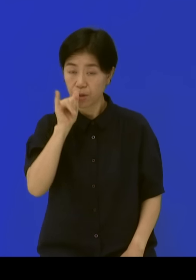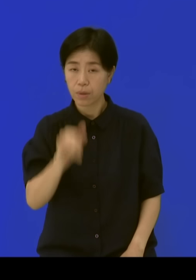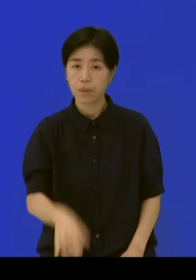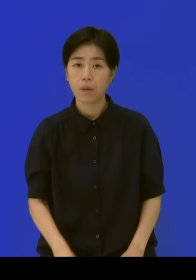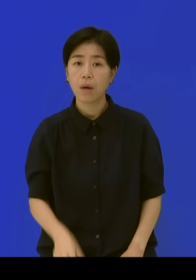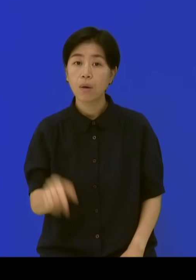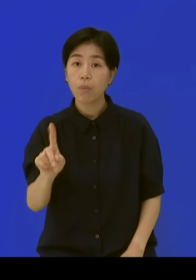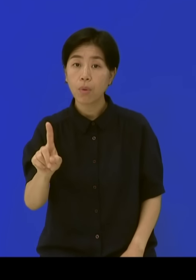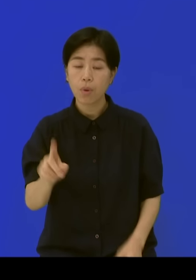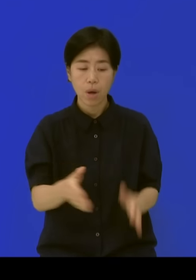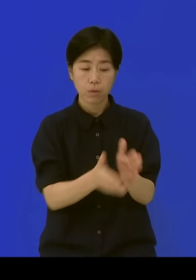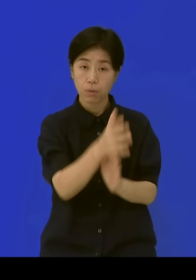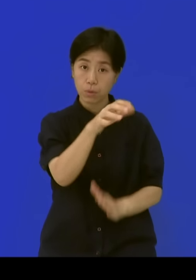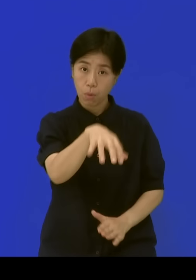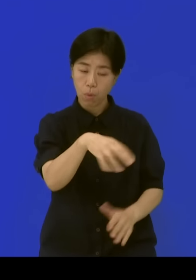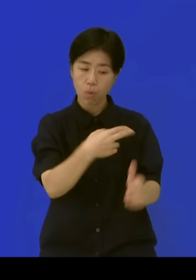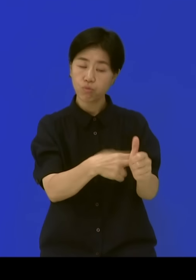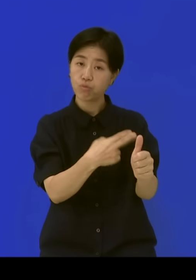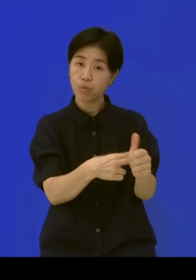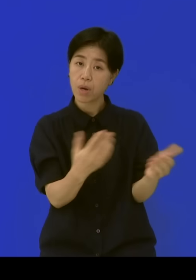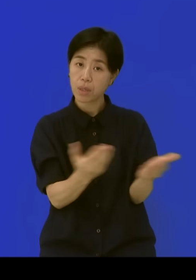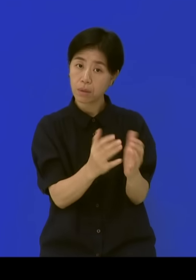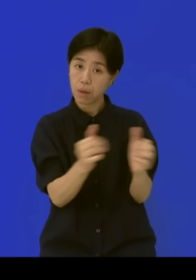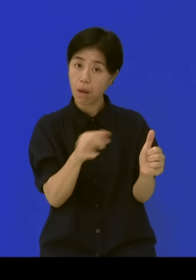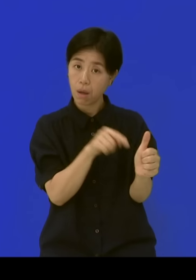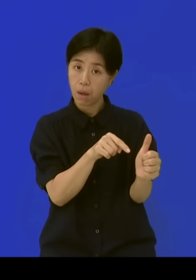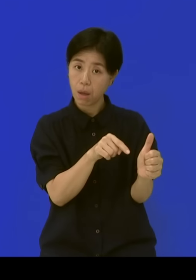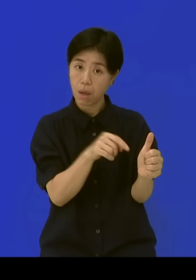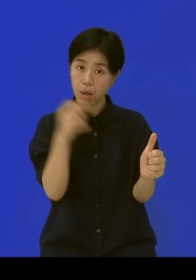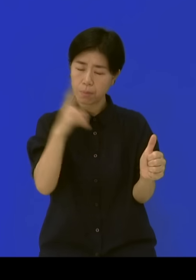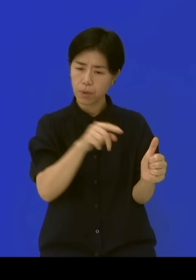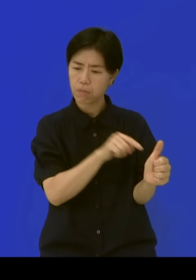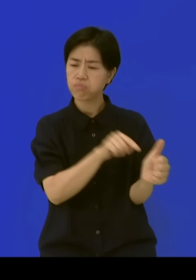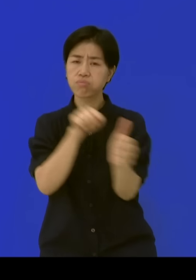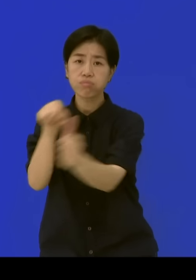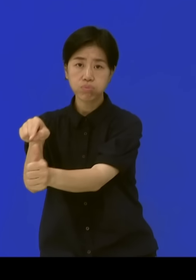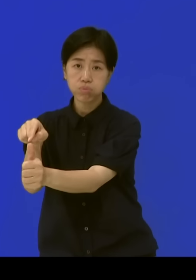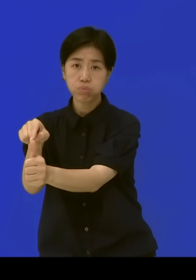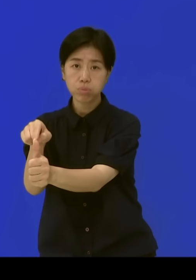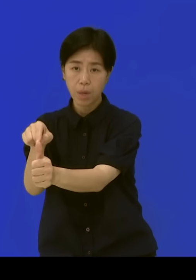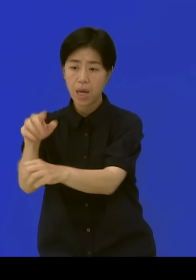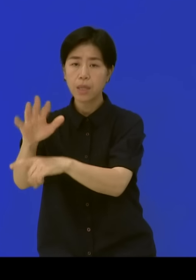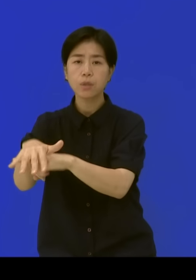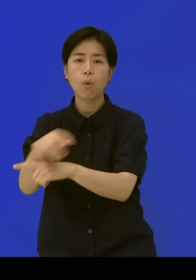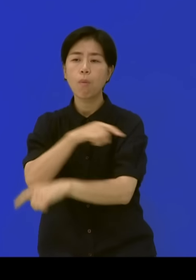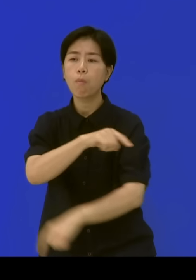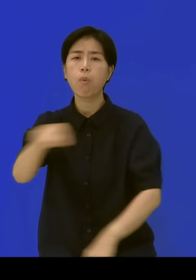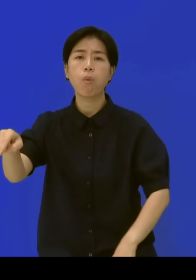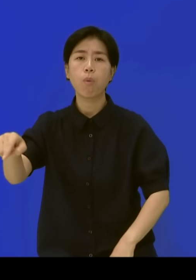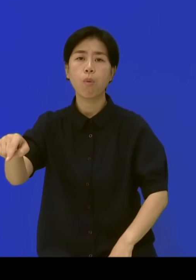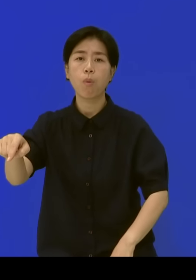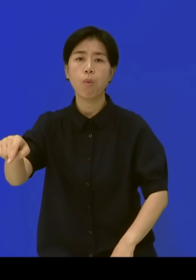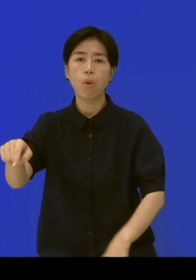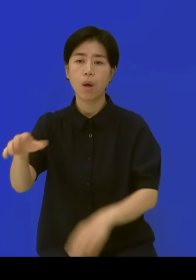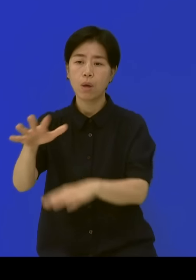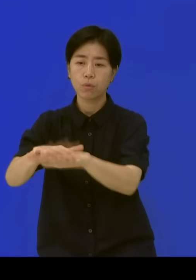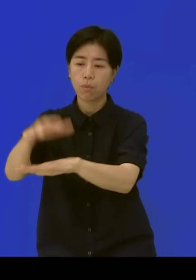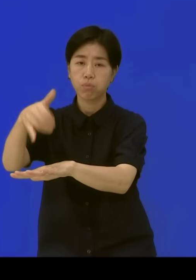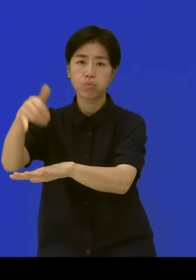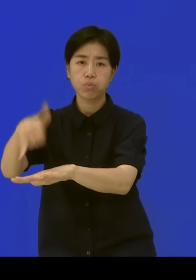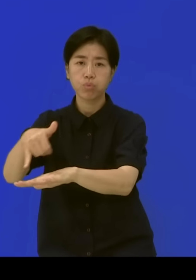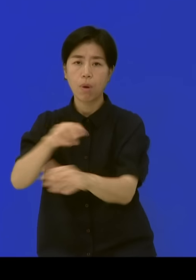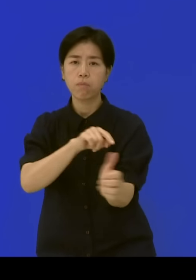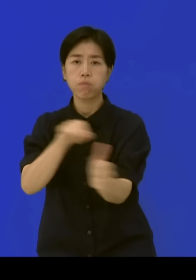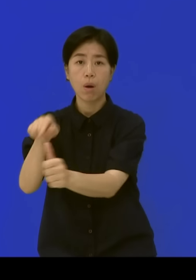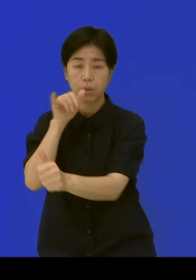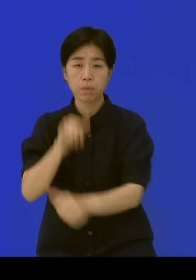멀쩡하게 교사로 근무하던 어떤 사람을 예컨대 갑자기 저 산간지방에 가서 땅을 개간해라 라는 걸로 가라고 명령을 내리는